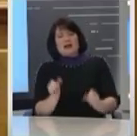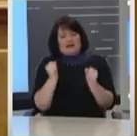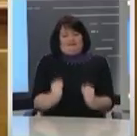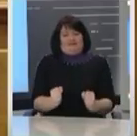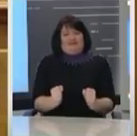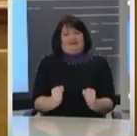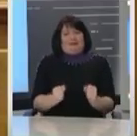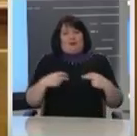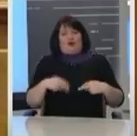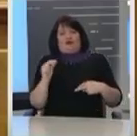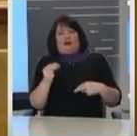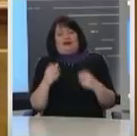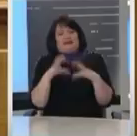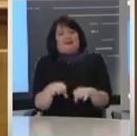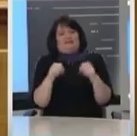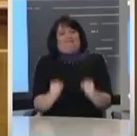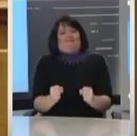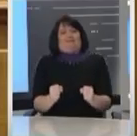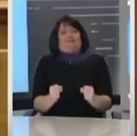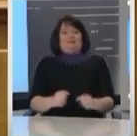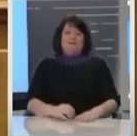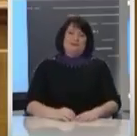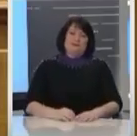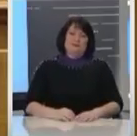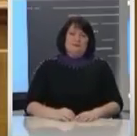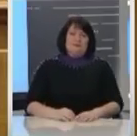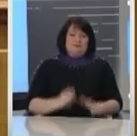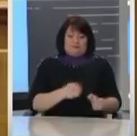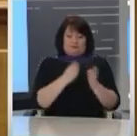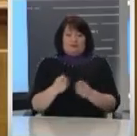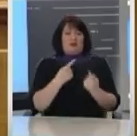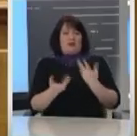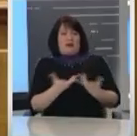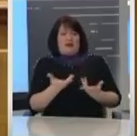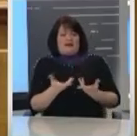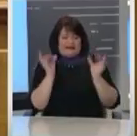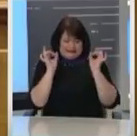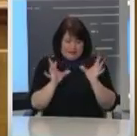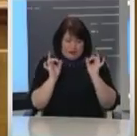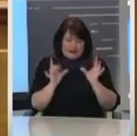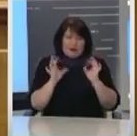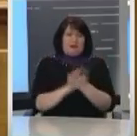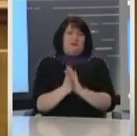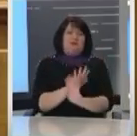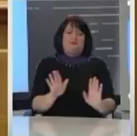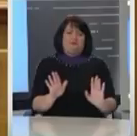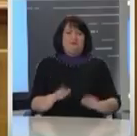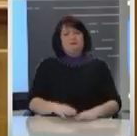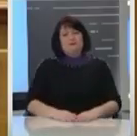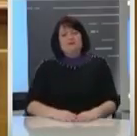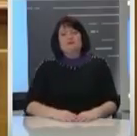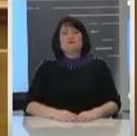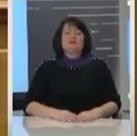καρέκλα. Και παράλληλα δεν διαπραγματεύεστε τίποτα απολύτως. Η ζωή